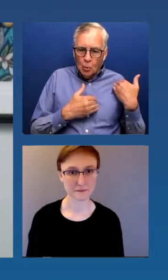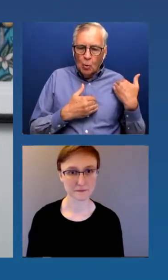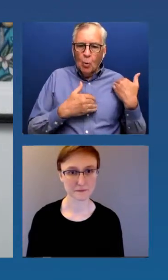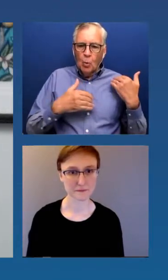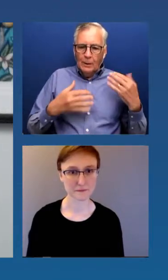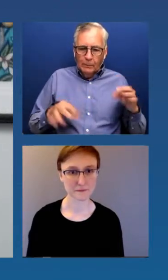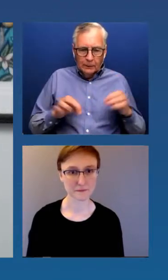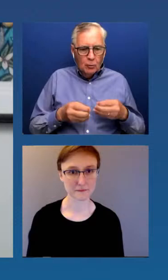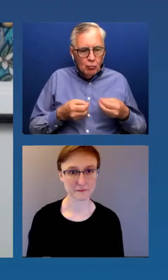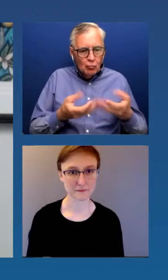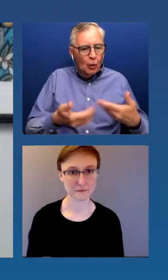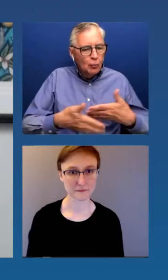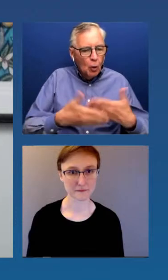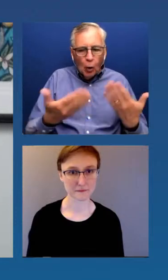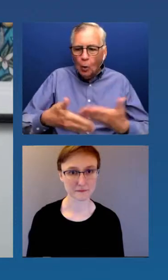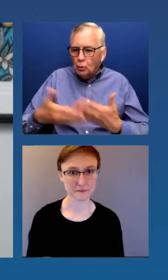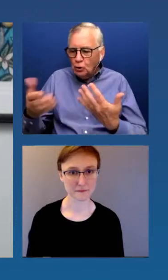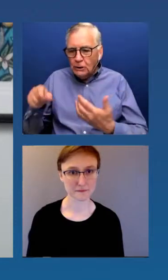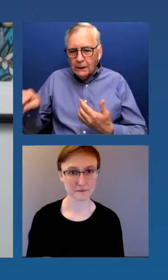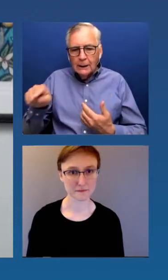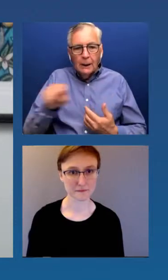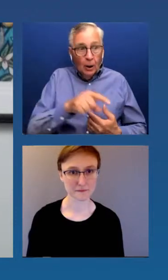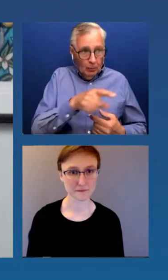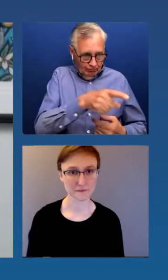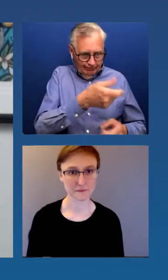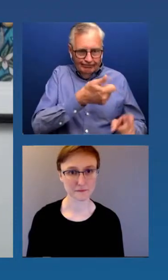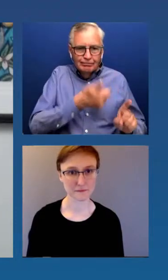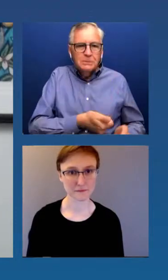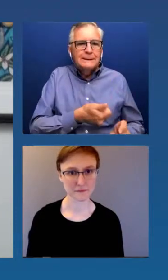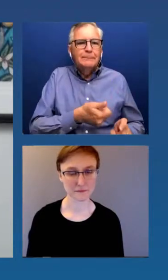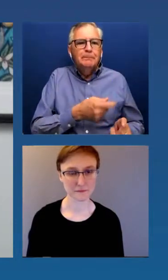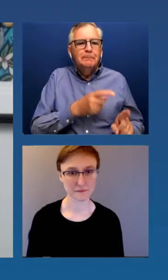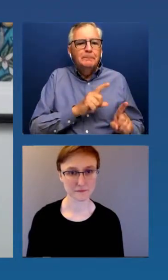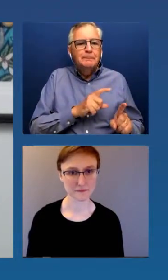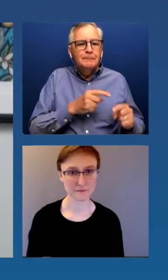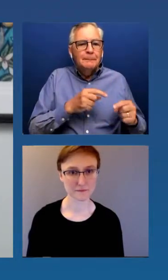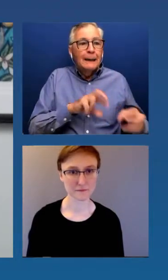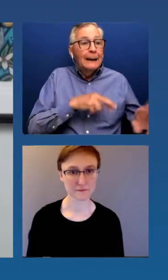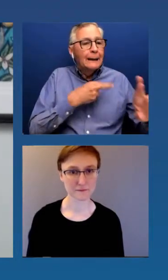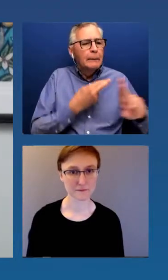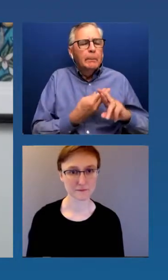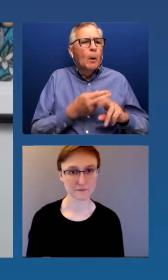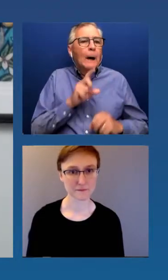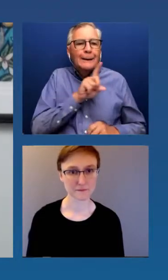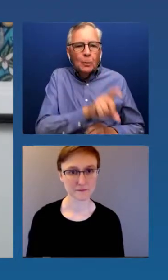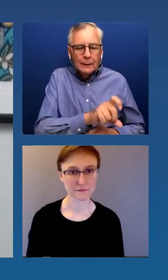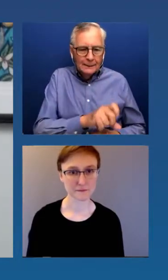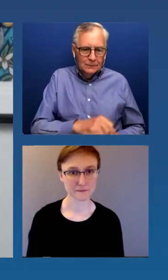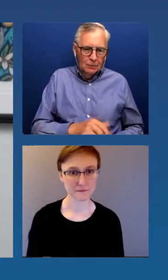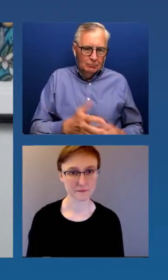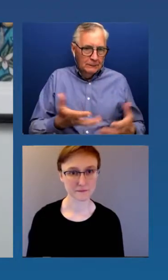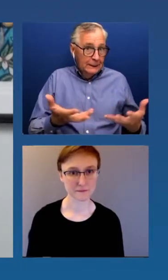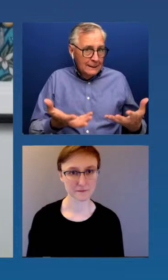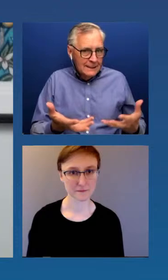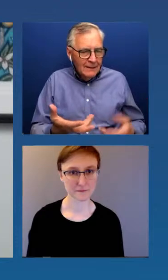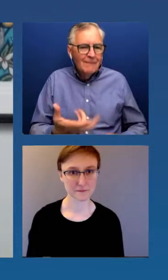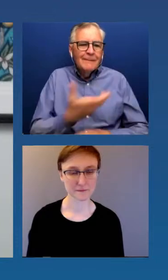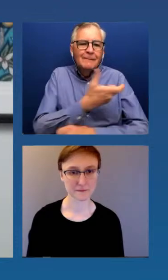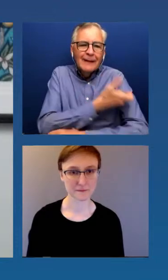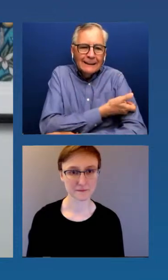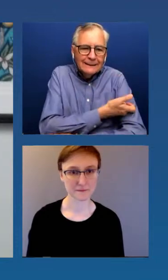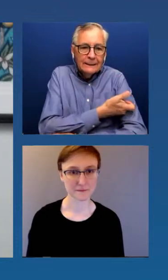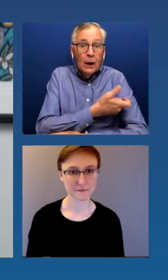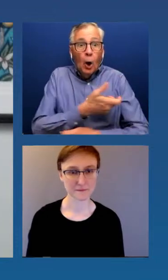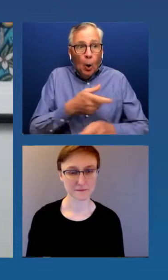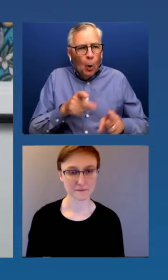des congés aux employés pour qu'ils puissent obtenir réponse à leurs questions, se faire vacciner et